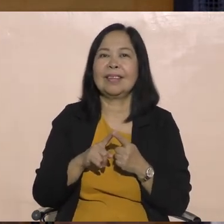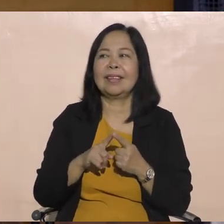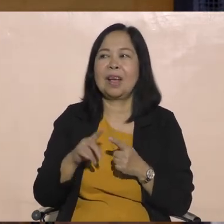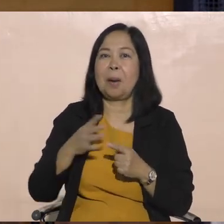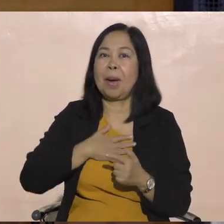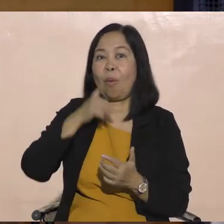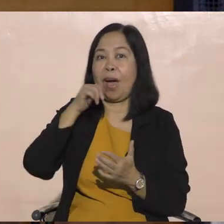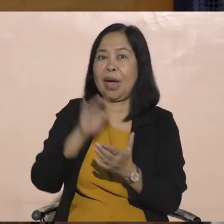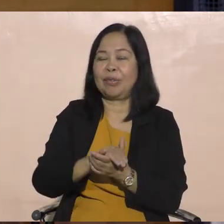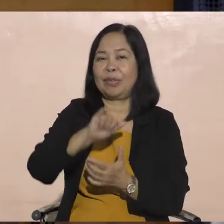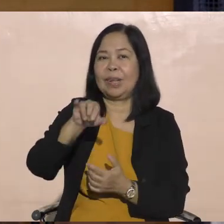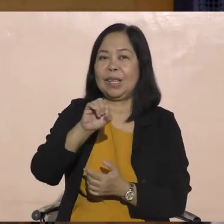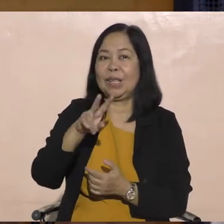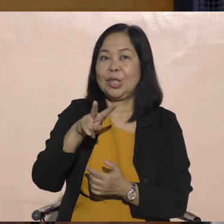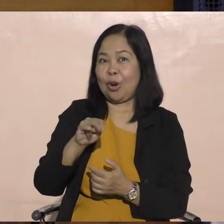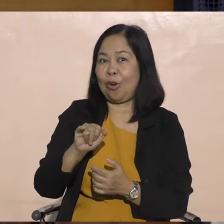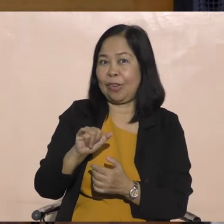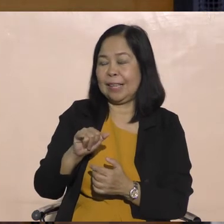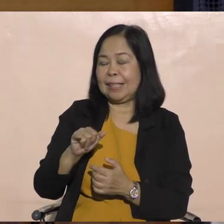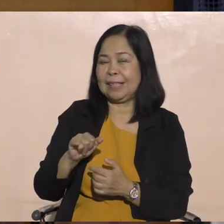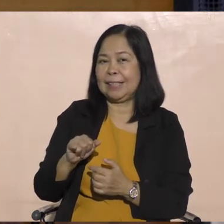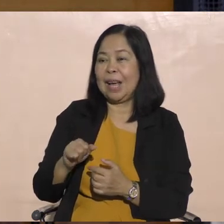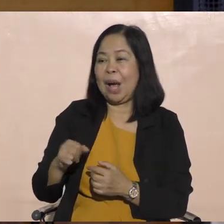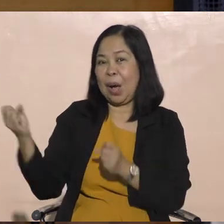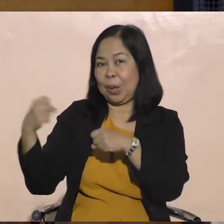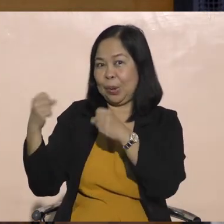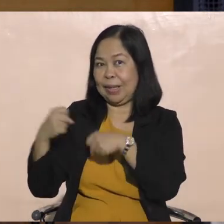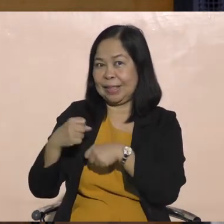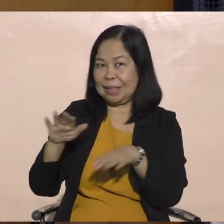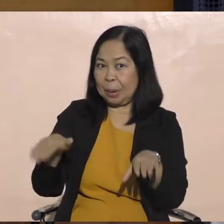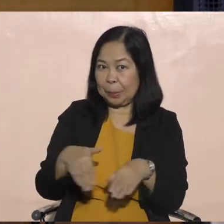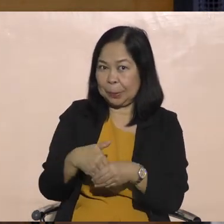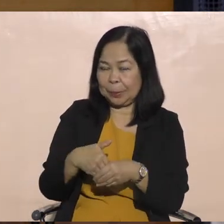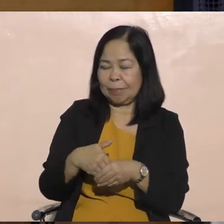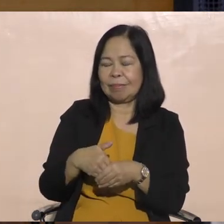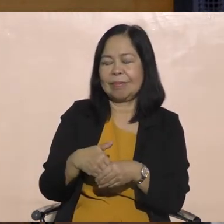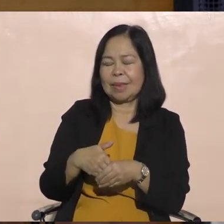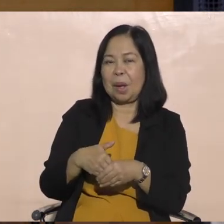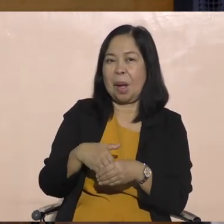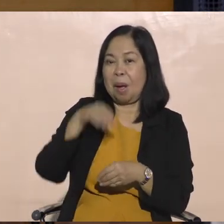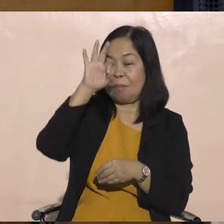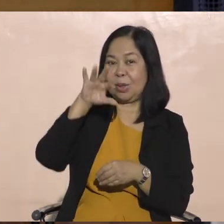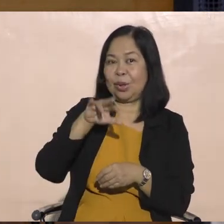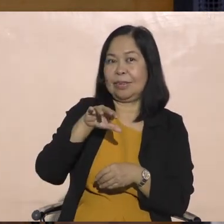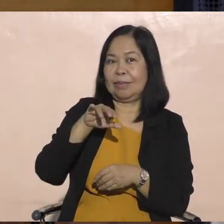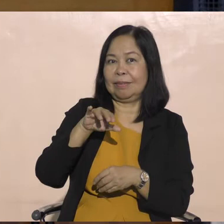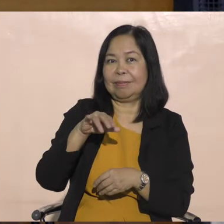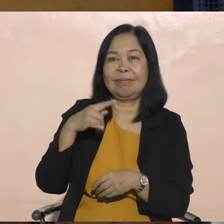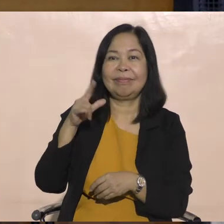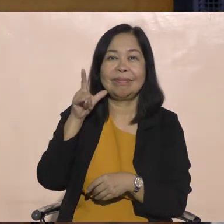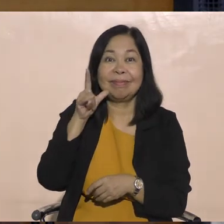nag-decide mi ni Juvie nga mag-minyo, mga kaigsunan. The thing that is in my mind, regarding mga